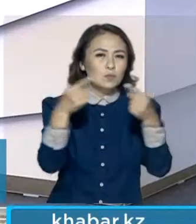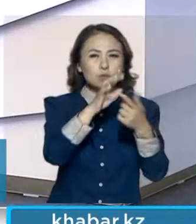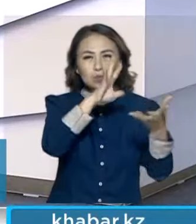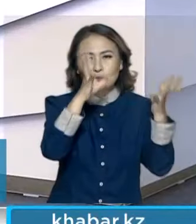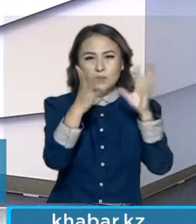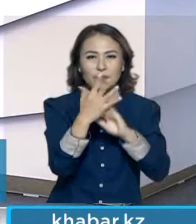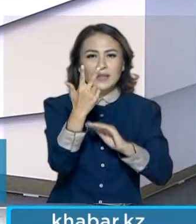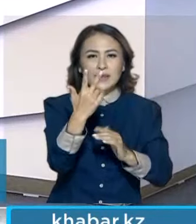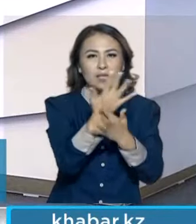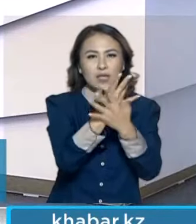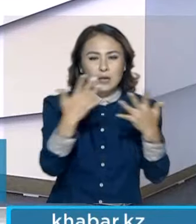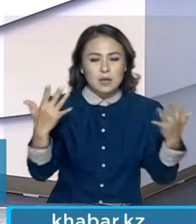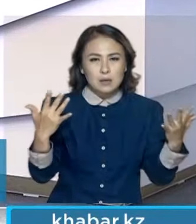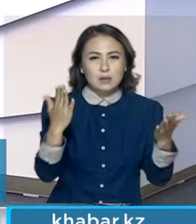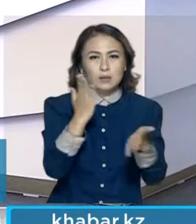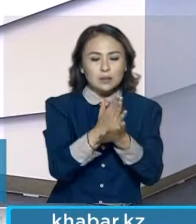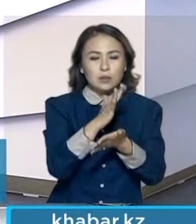3 түрлі біздің жаңағы